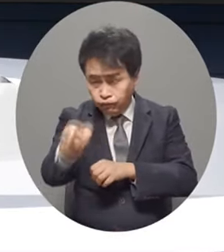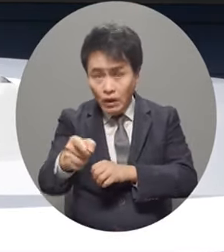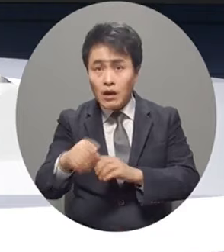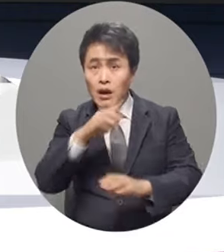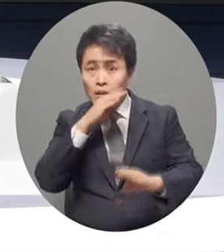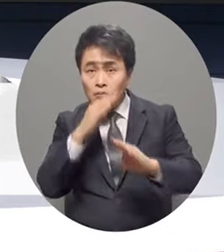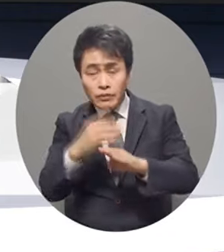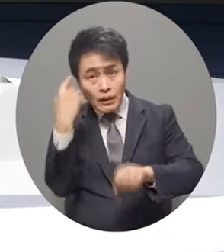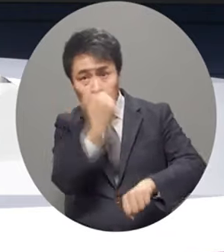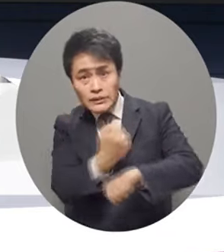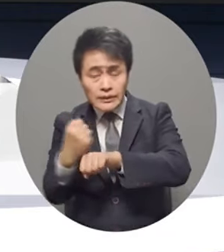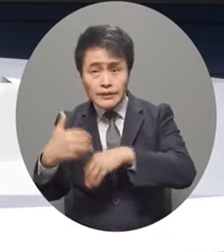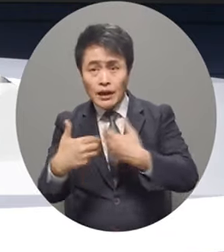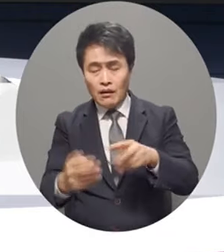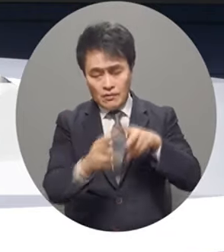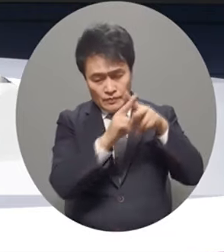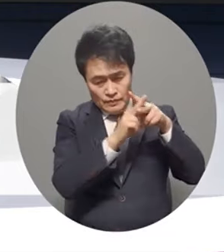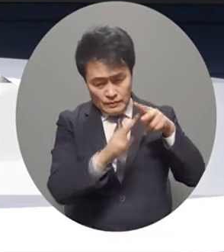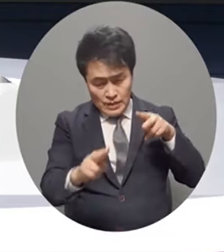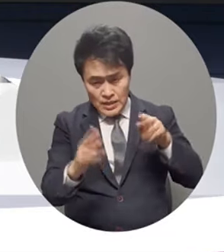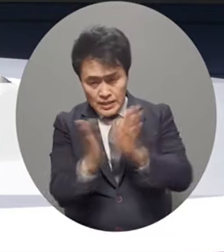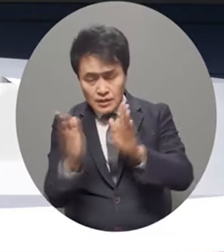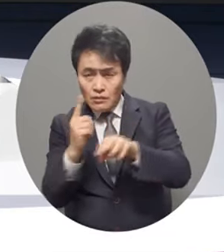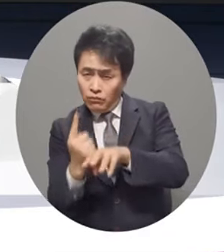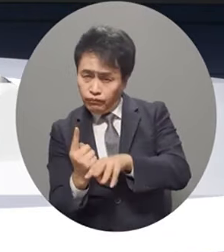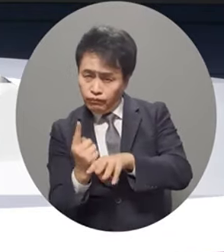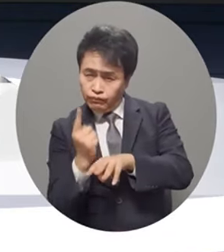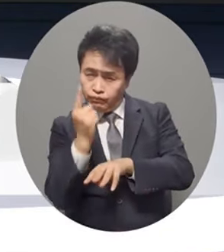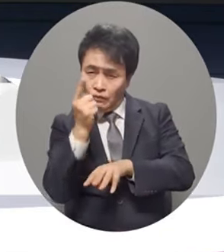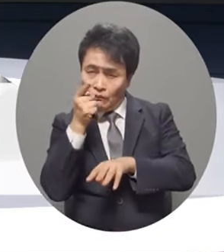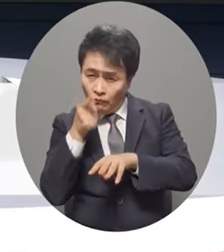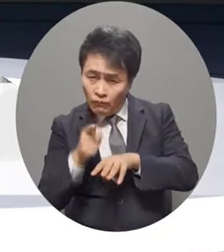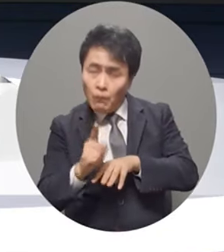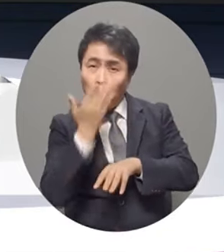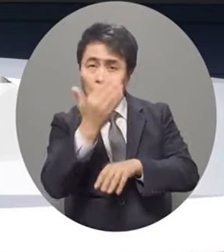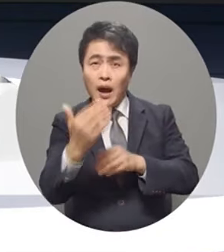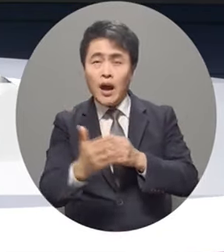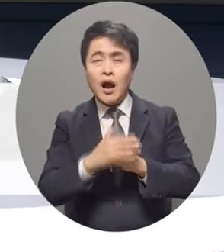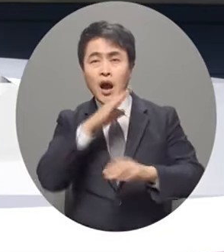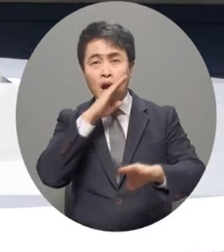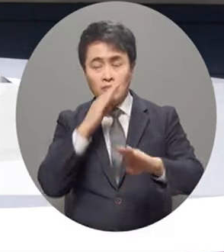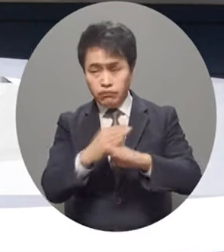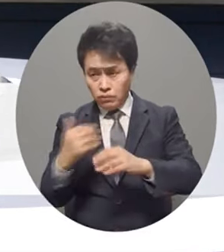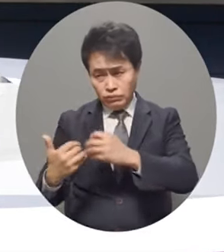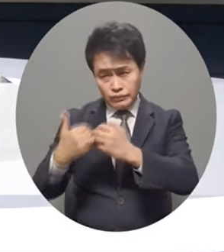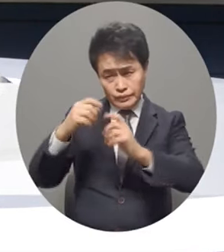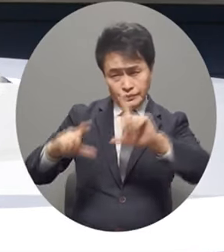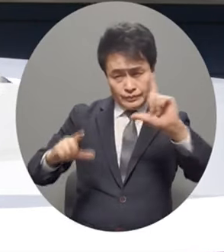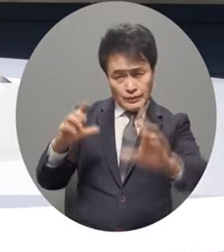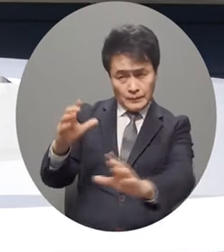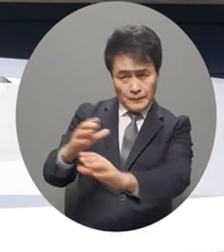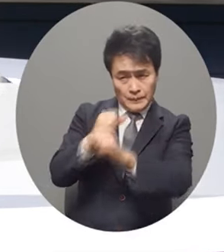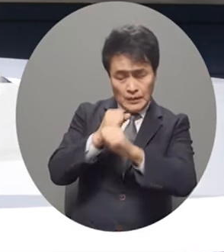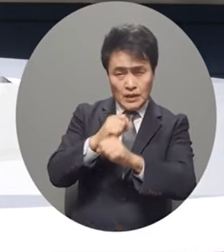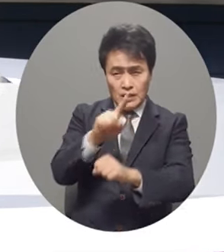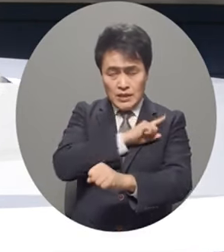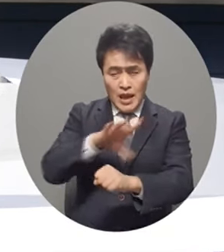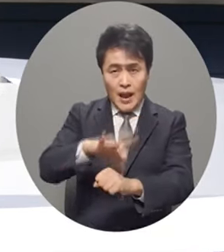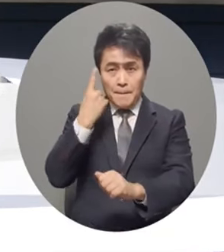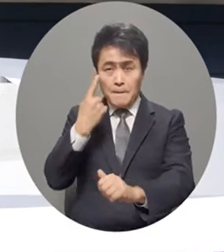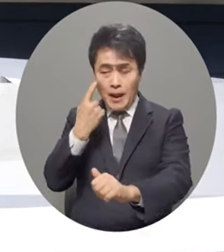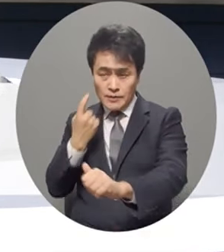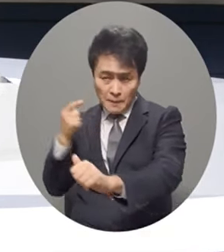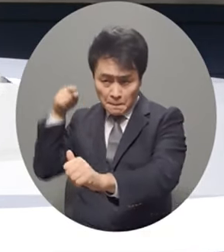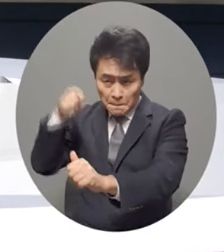북한이 개발한 신형 잠수함에서 직접 발사된 것으로 보입니다. 북한의 도발 징후가 탐지되면 선제 타격한다는